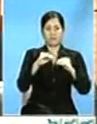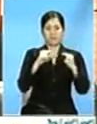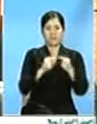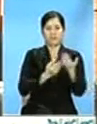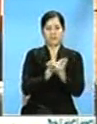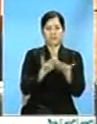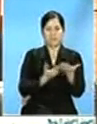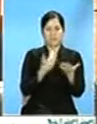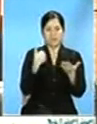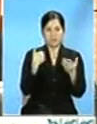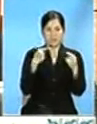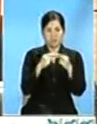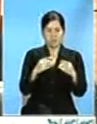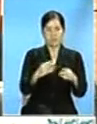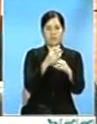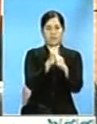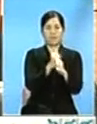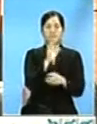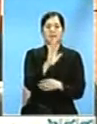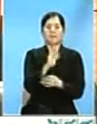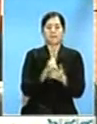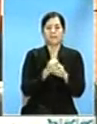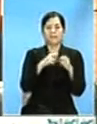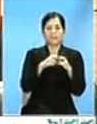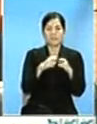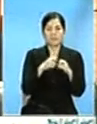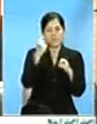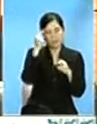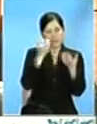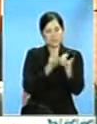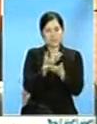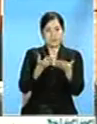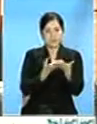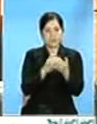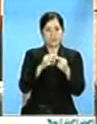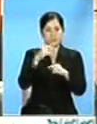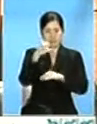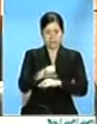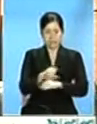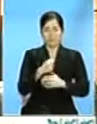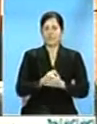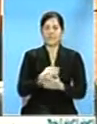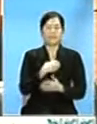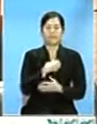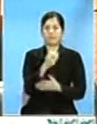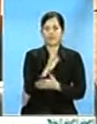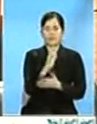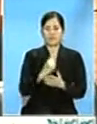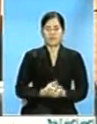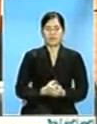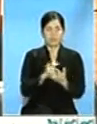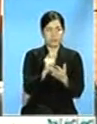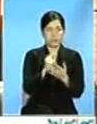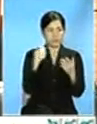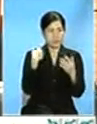ข้อยุติปัญหาต่างๆควรจะหารือและจบกันในรัฐสภานะครับไม่ควรจะมีการ